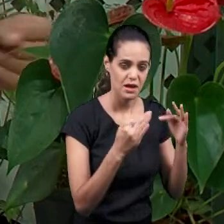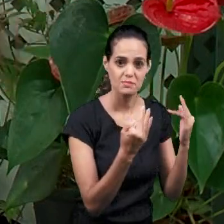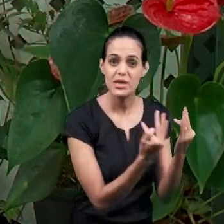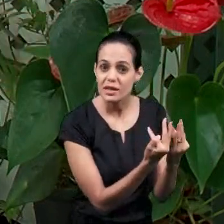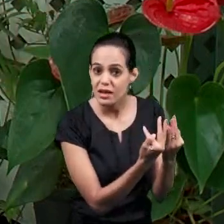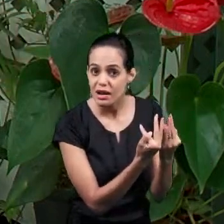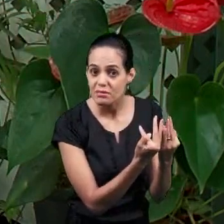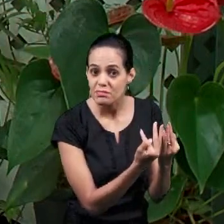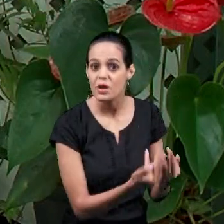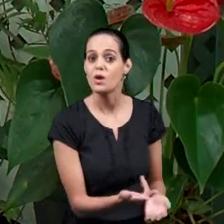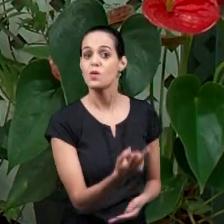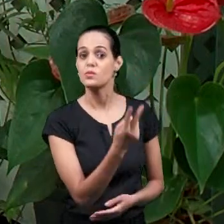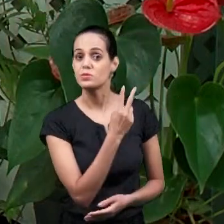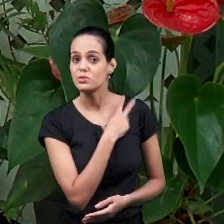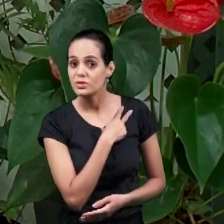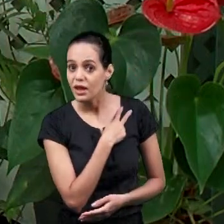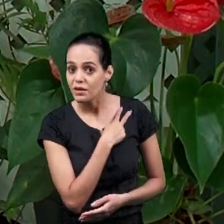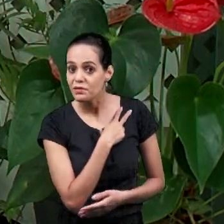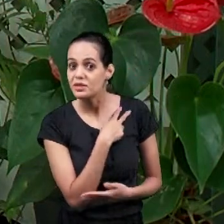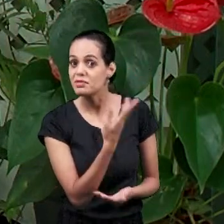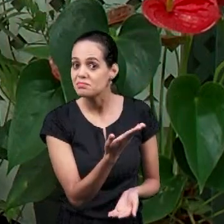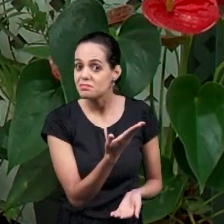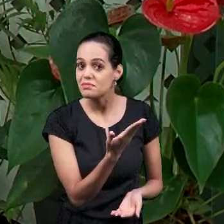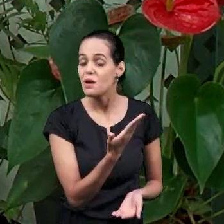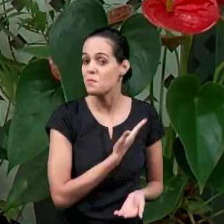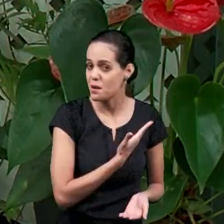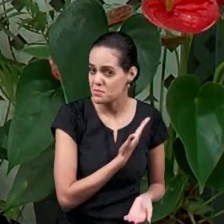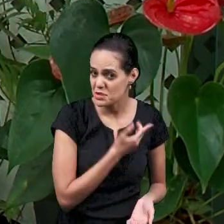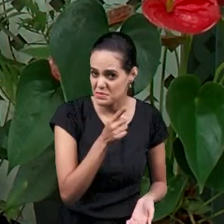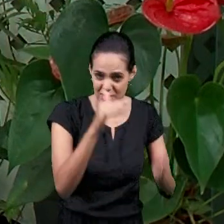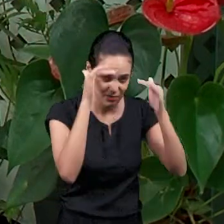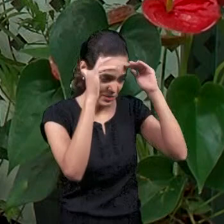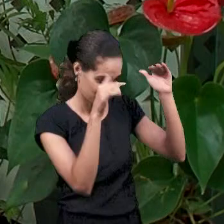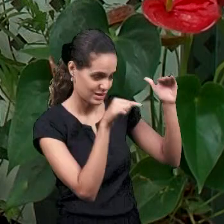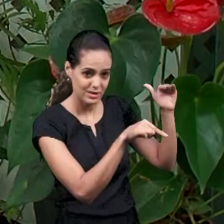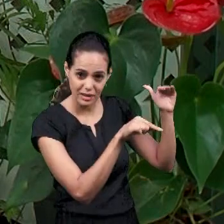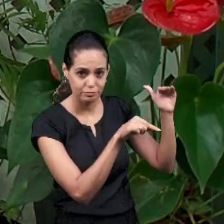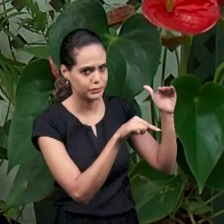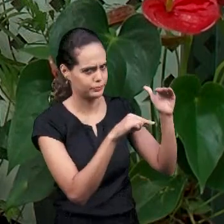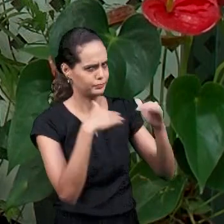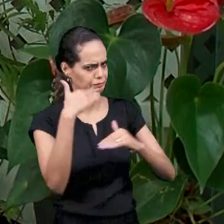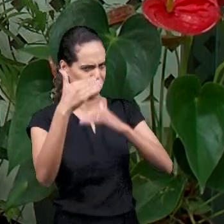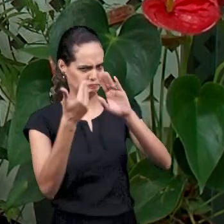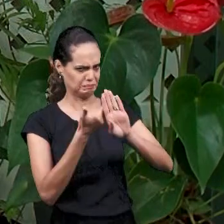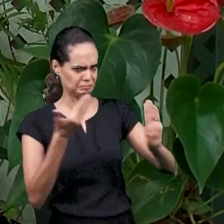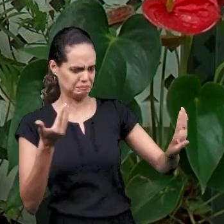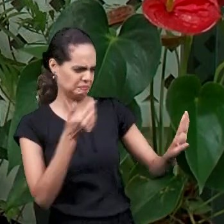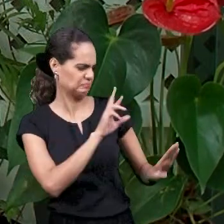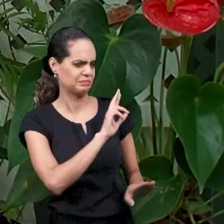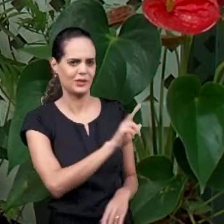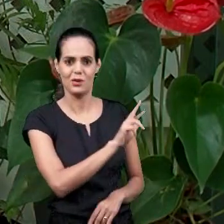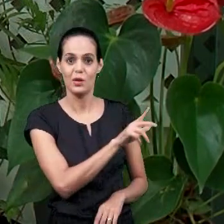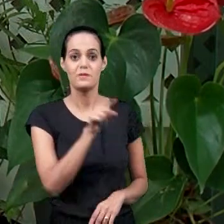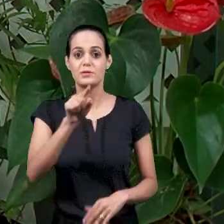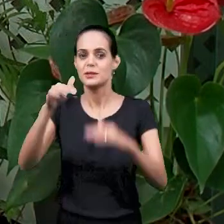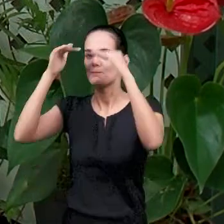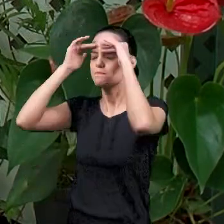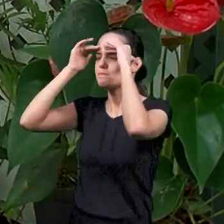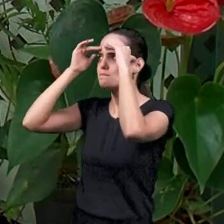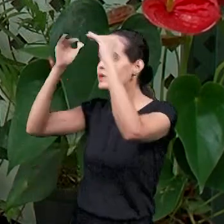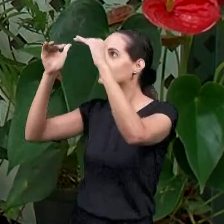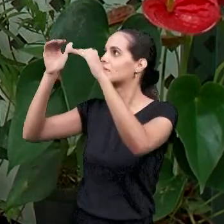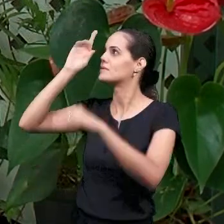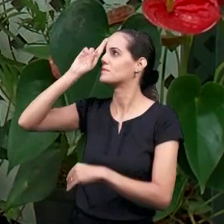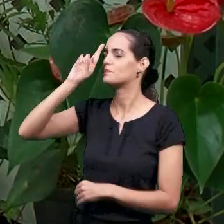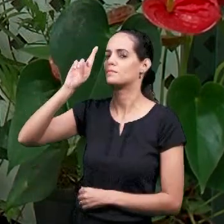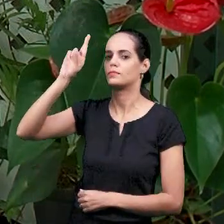à sa famille, obéir à son patron, à son employé, l'ami, c'est ça? Donc, vous allez